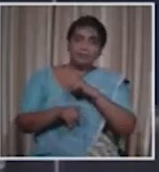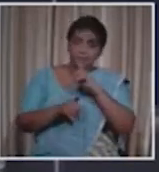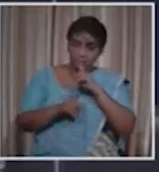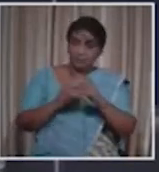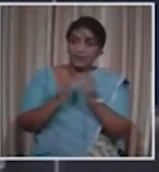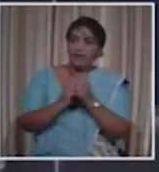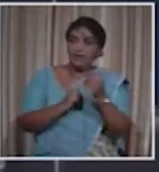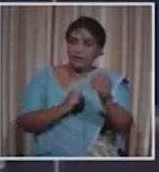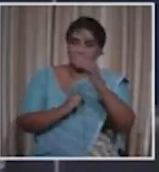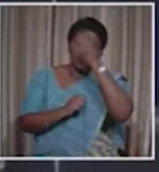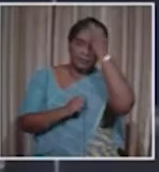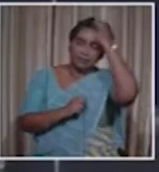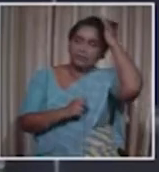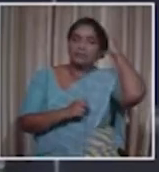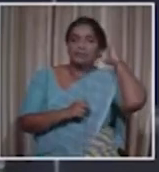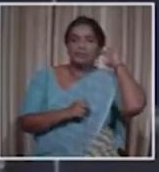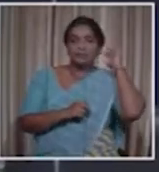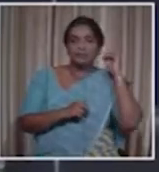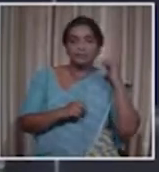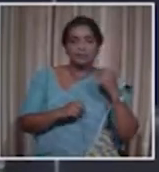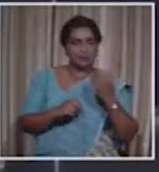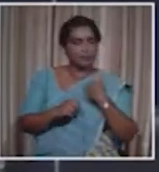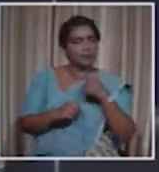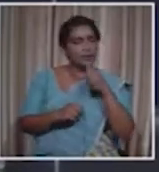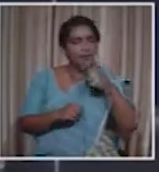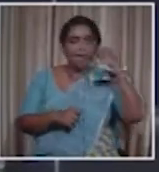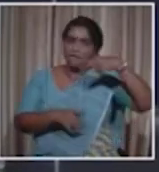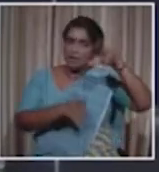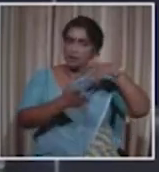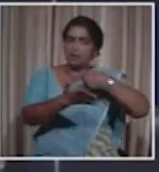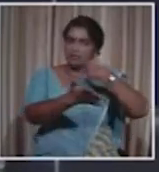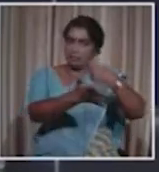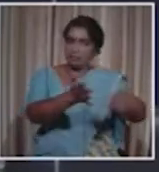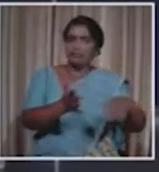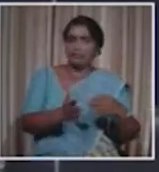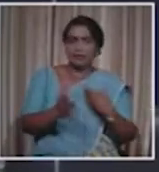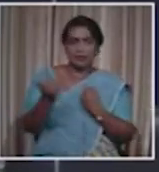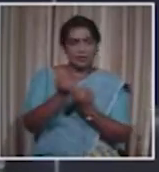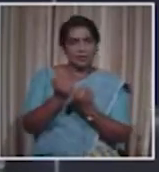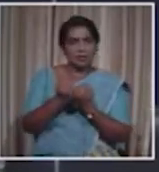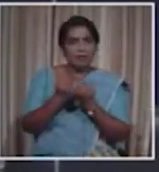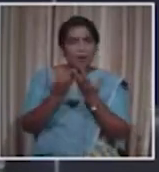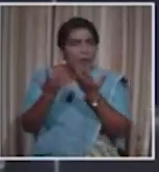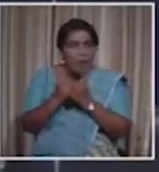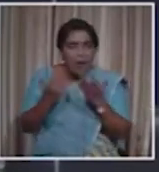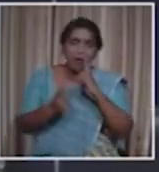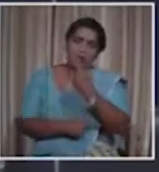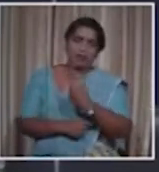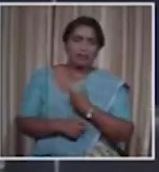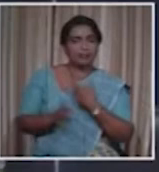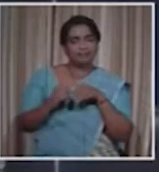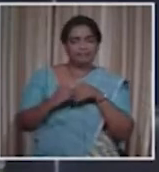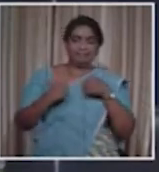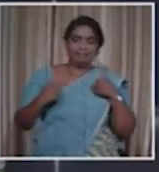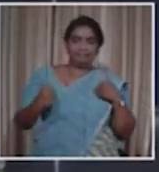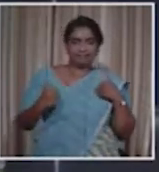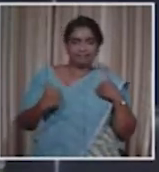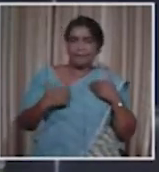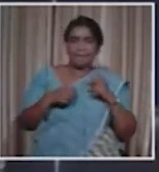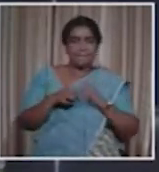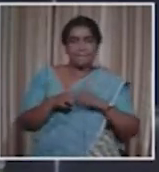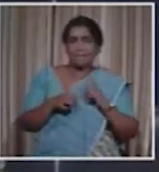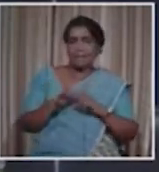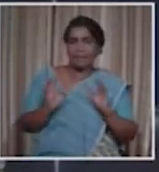කරන්න කියලා. ඉතින් මම ඉන්නවා විශ්වාසභංග යෝජනාවයි. මගේ සහයෝගය උමනා නැත්තම් කියන්නේ එතකොට මම ඈත් වෙලා ඉන්නම්. මට ප්‍රශ්නයක්